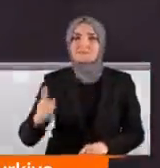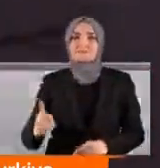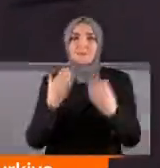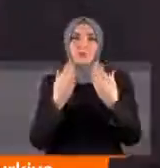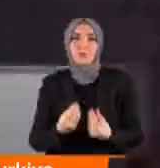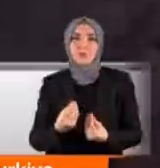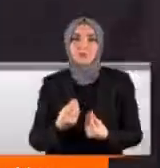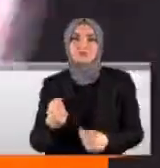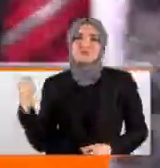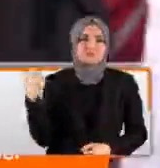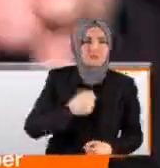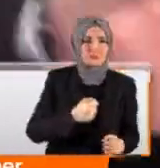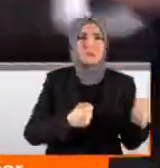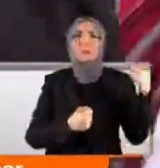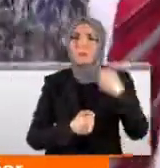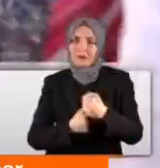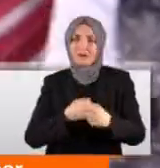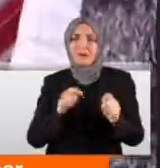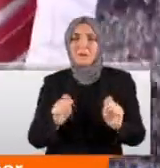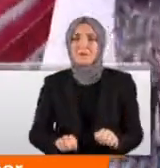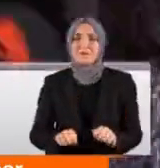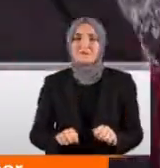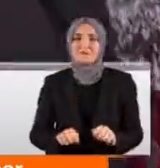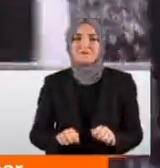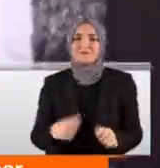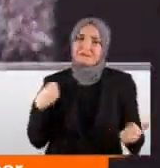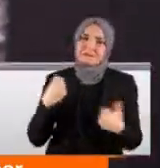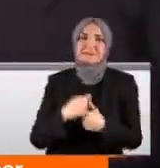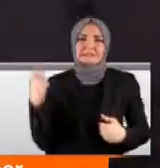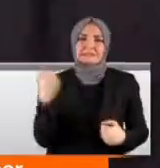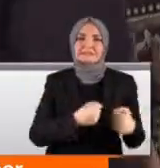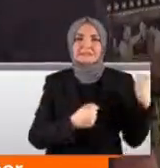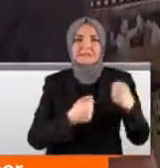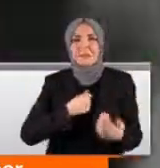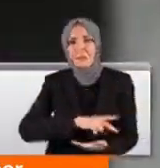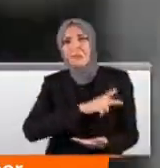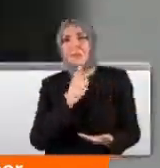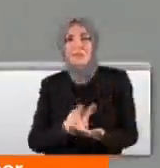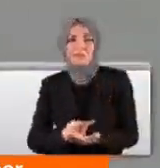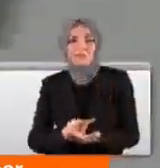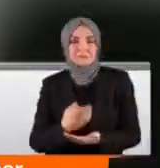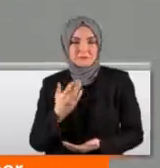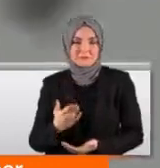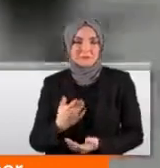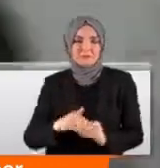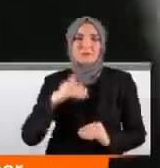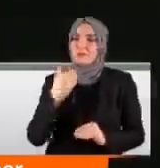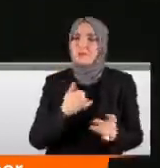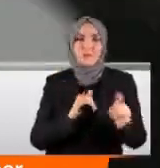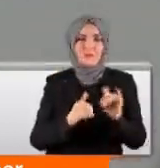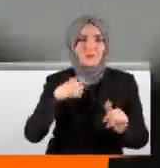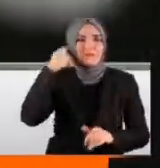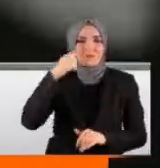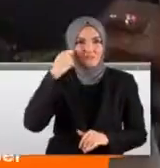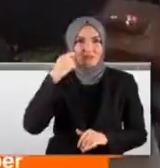bir salladı vurdum, bir yumruk, bir tane daha bak ben yerdeyim. Sonraysa oynadığı filmlerin ardı